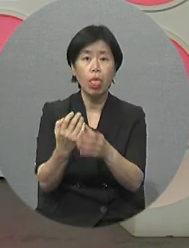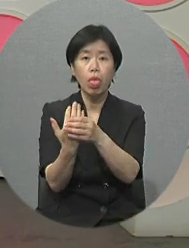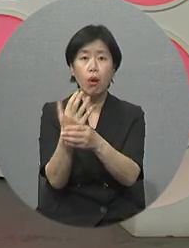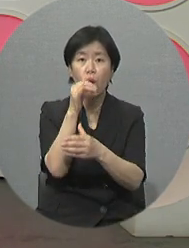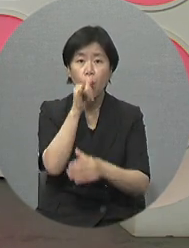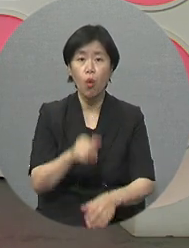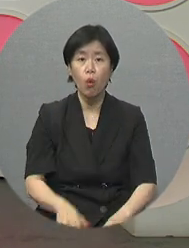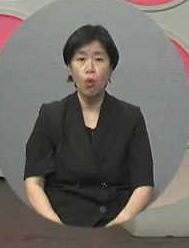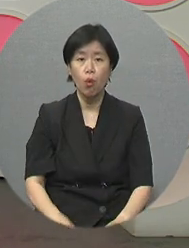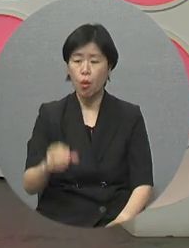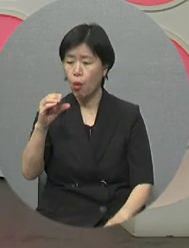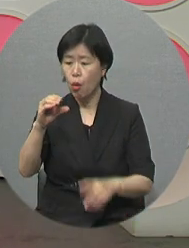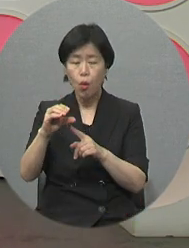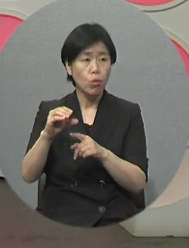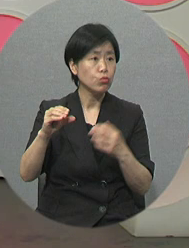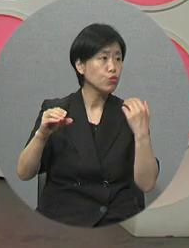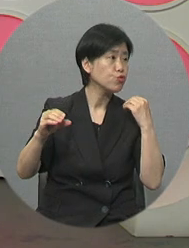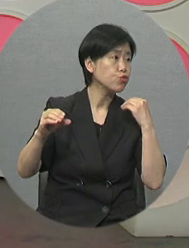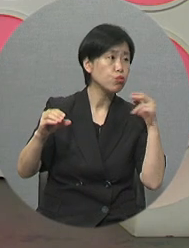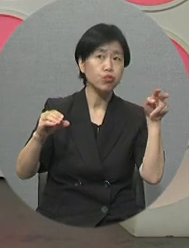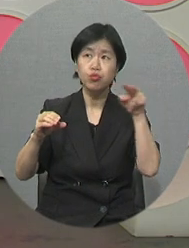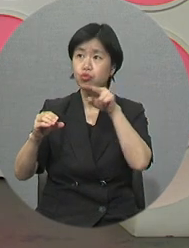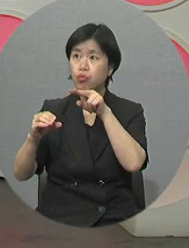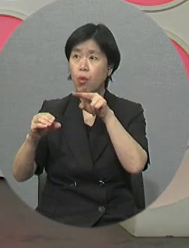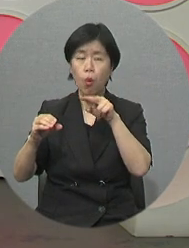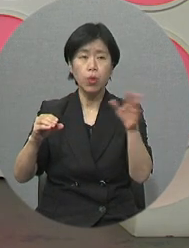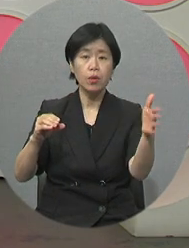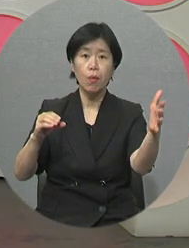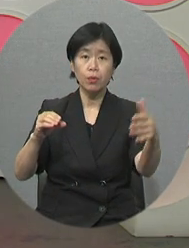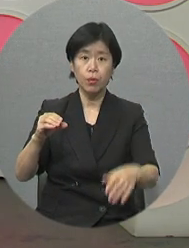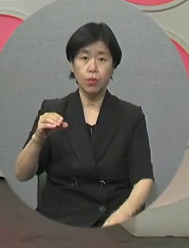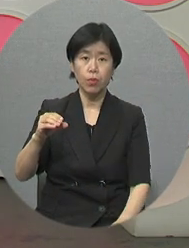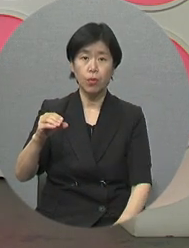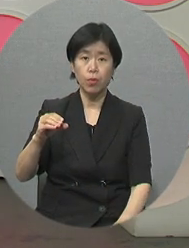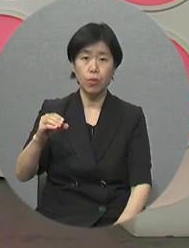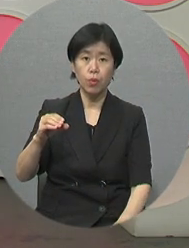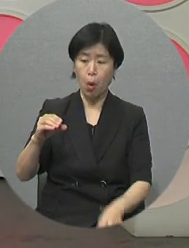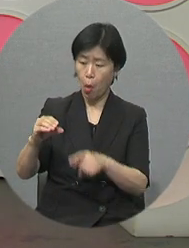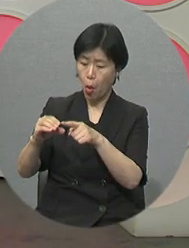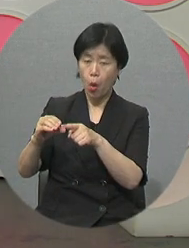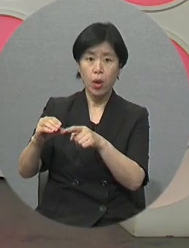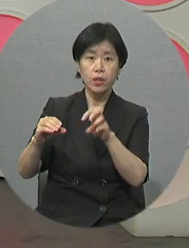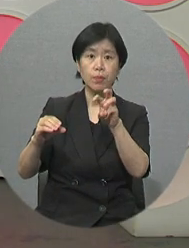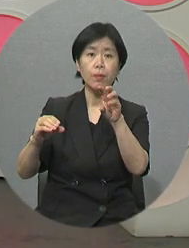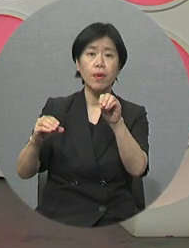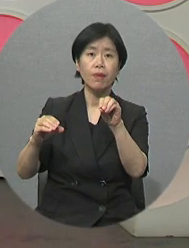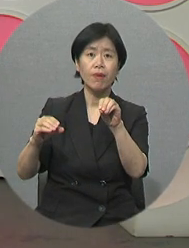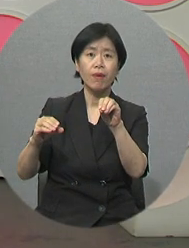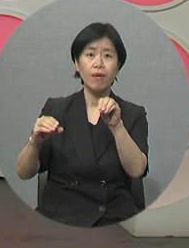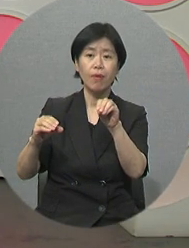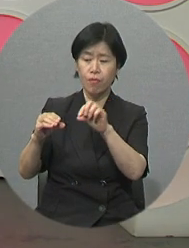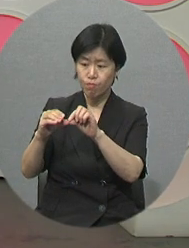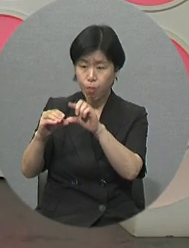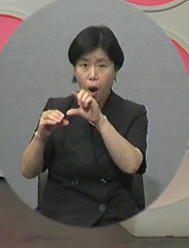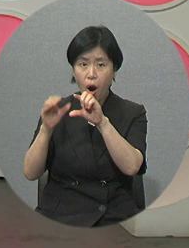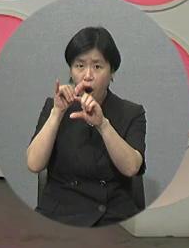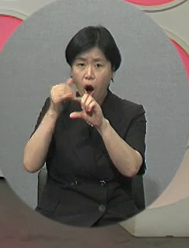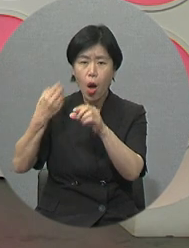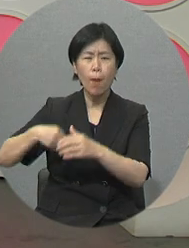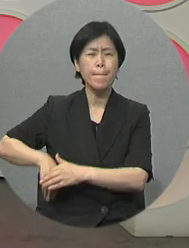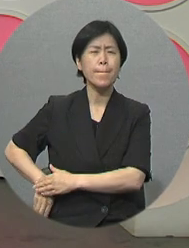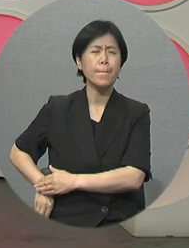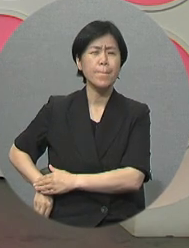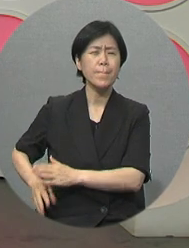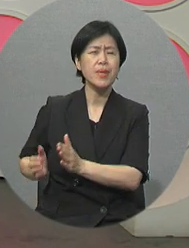없고 봐서 보니까 만 원짜리가 잔뜩 들어 있고 아무도 없는데. 네, 제가 했잖아요.